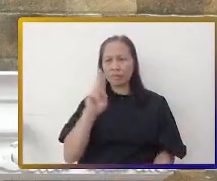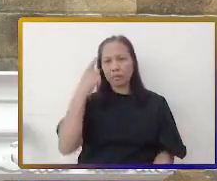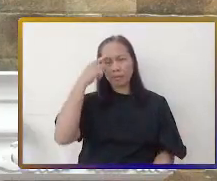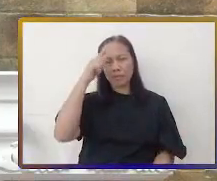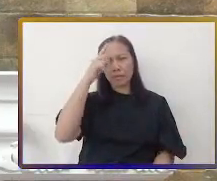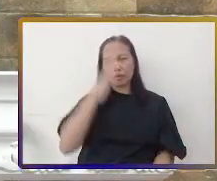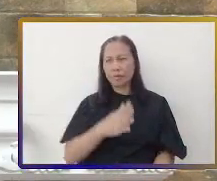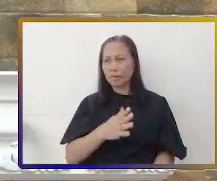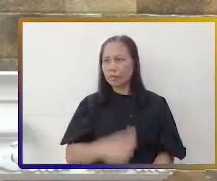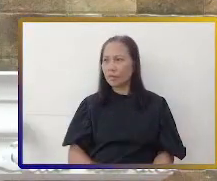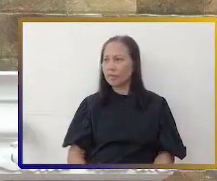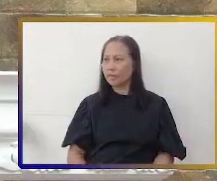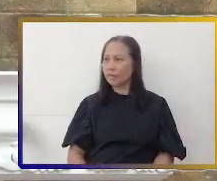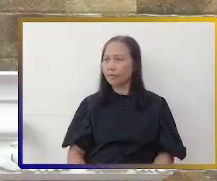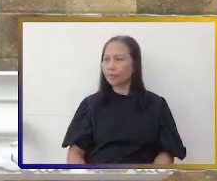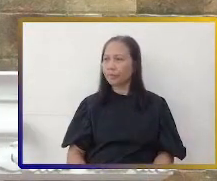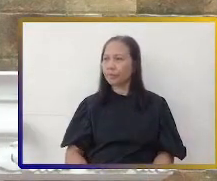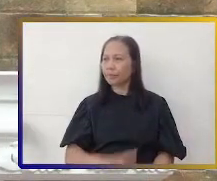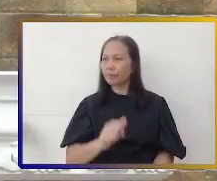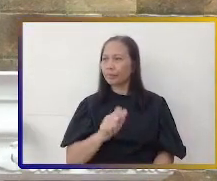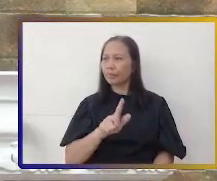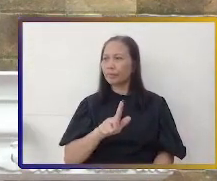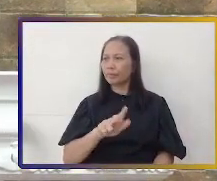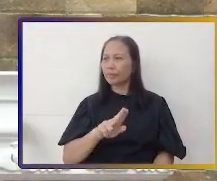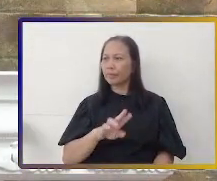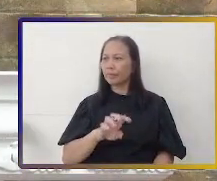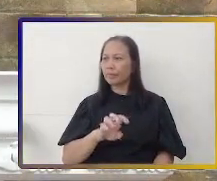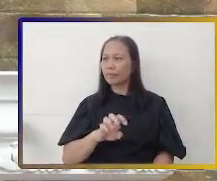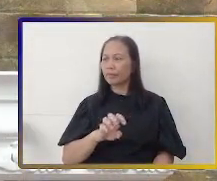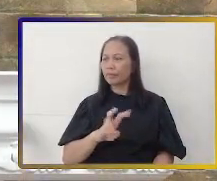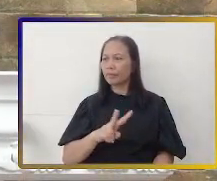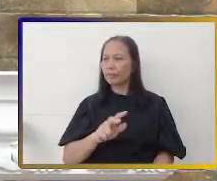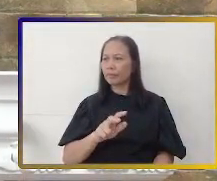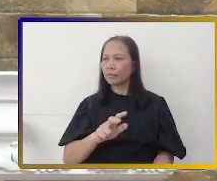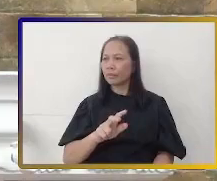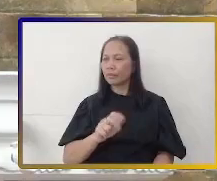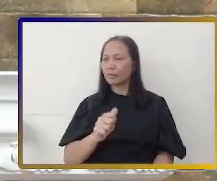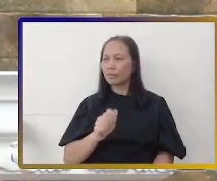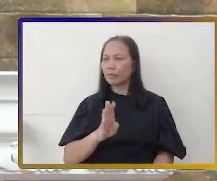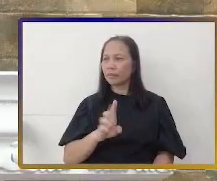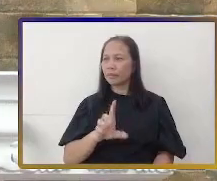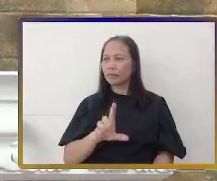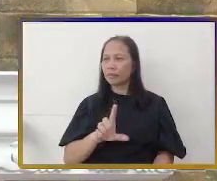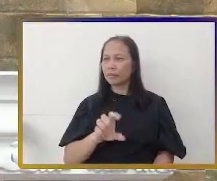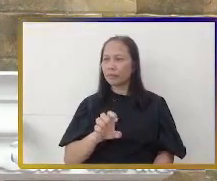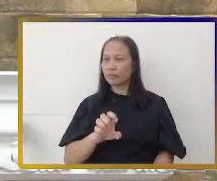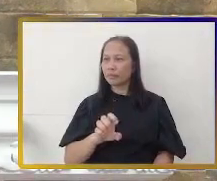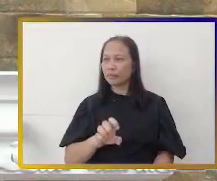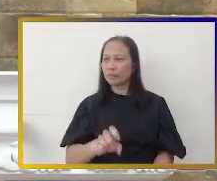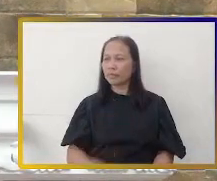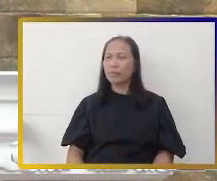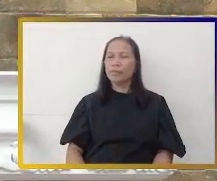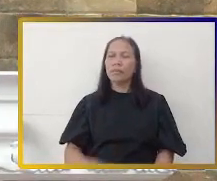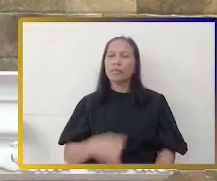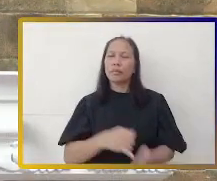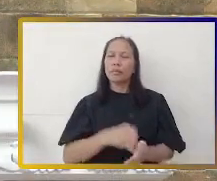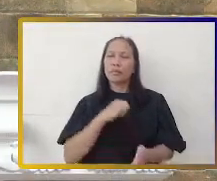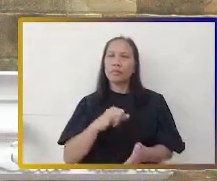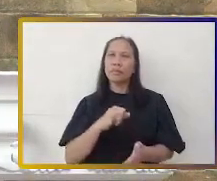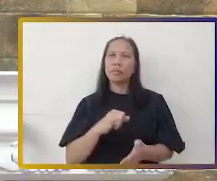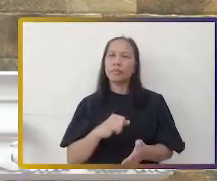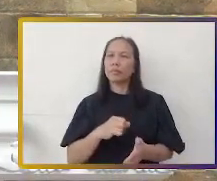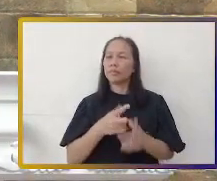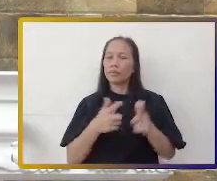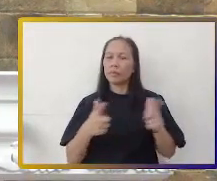valuable mga kapatid kung iintindihin natin yan it is of great use or service you